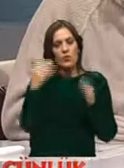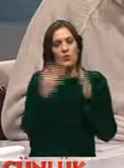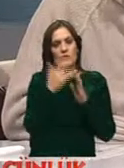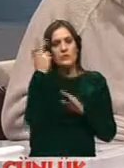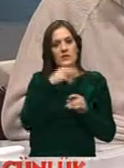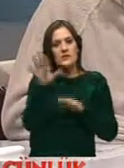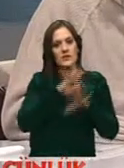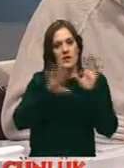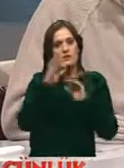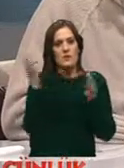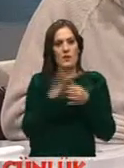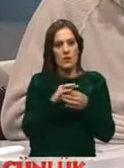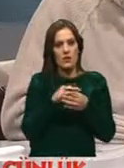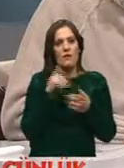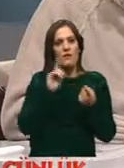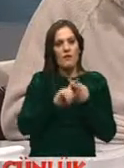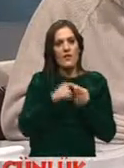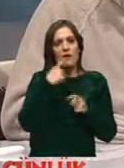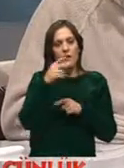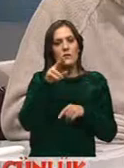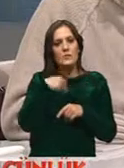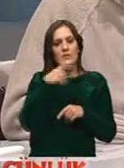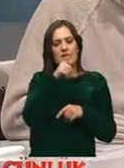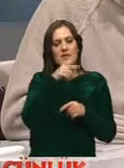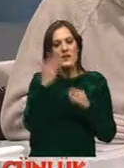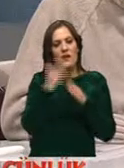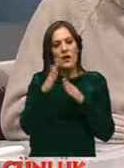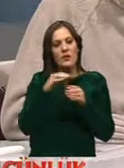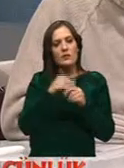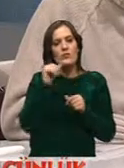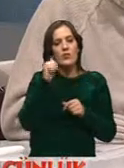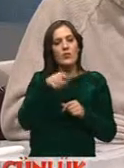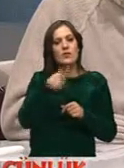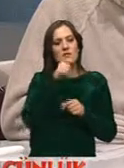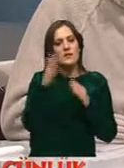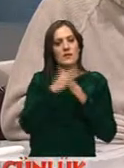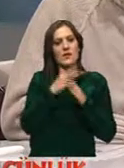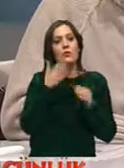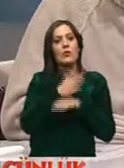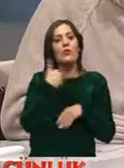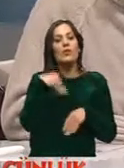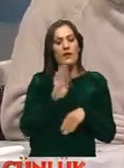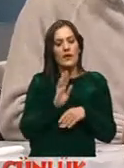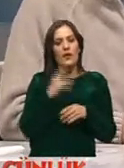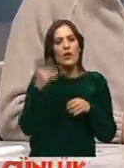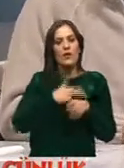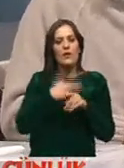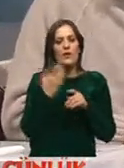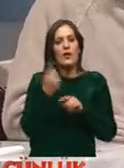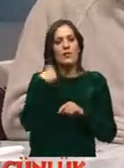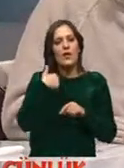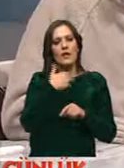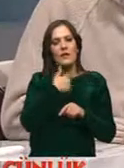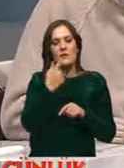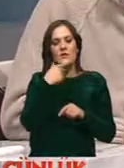uygun şarkıları seçmeye bağlı. Ve de dediğimiz gibi ses aralığı çok önemli. O ses aralığı doğru değilse, örneğin daha dün